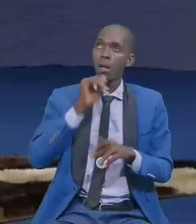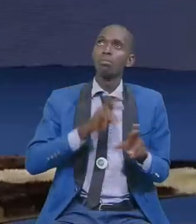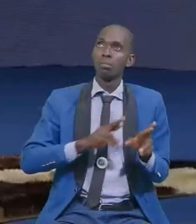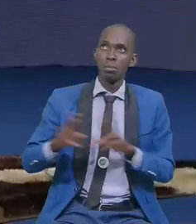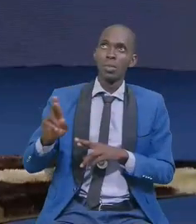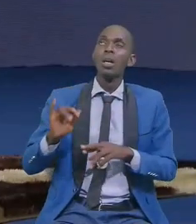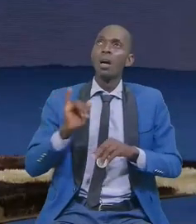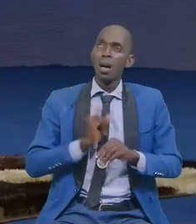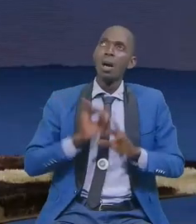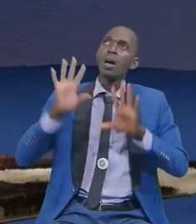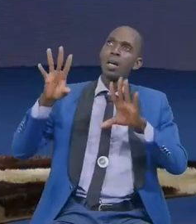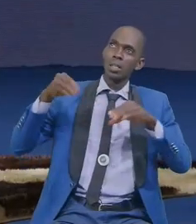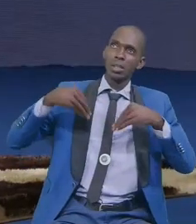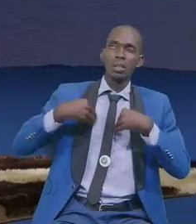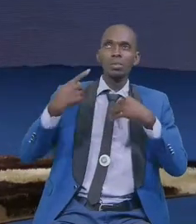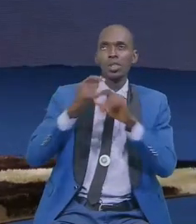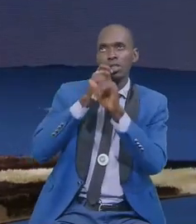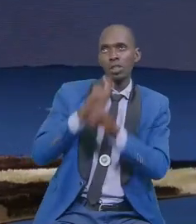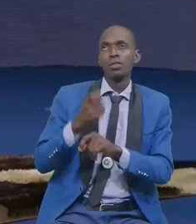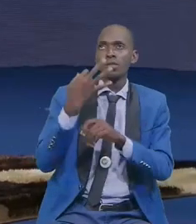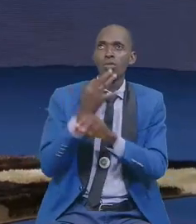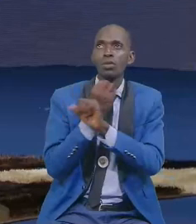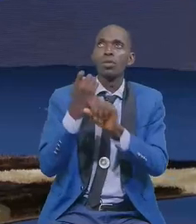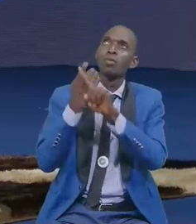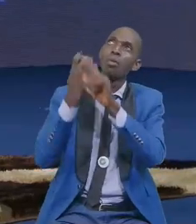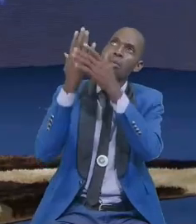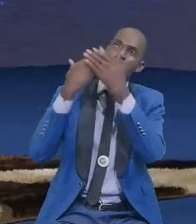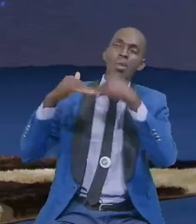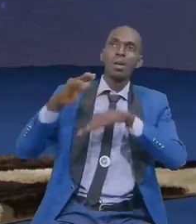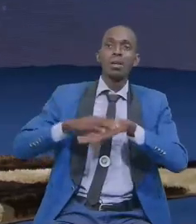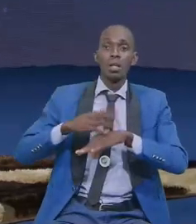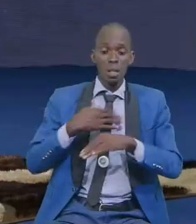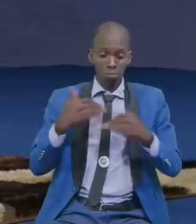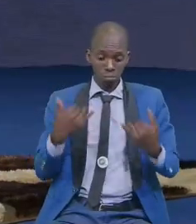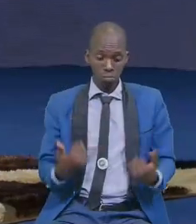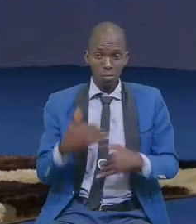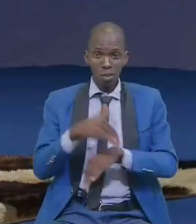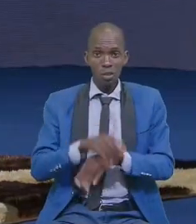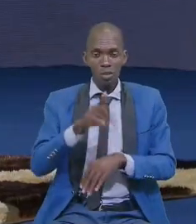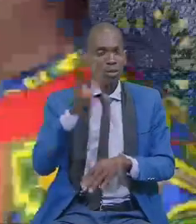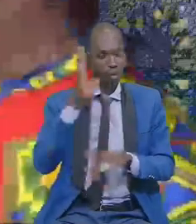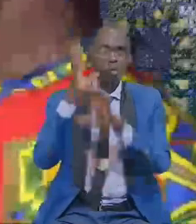J'accepte le don du salut du ciel. Et ce soir, tu l'auras.